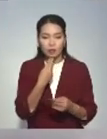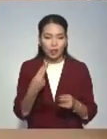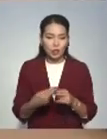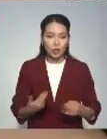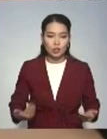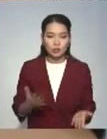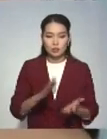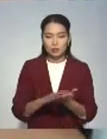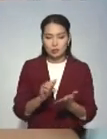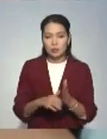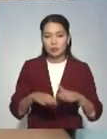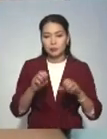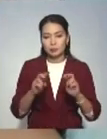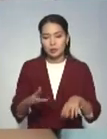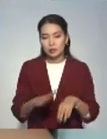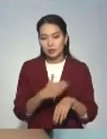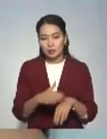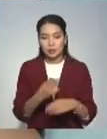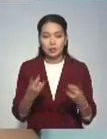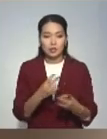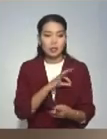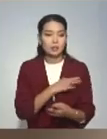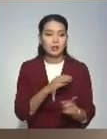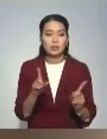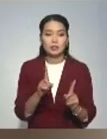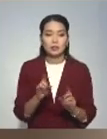мамандар жазалануы керек дейді. Ал заңгерлер не дейді?